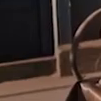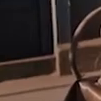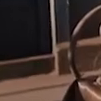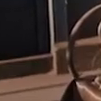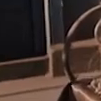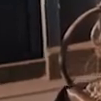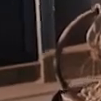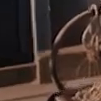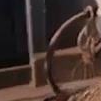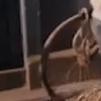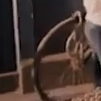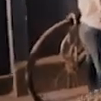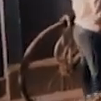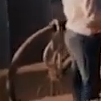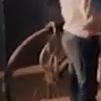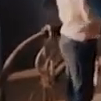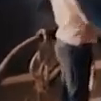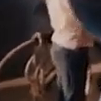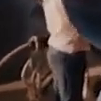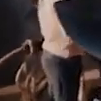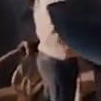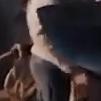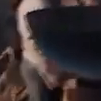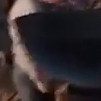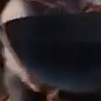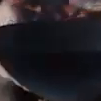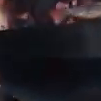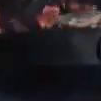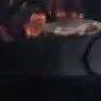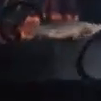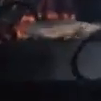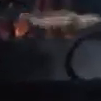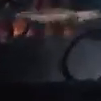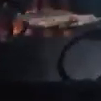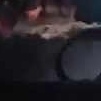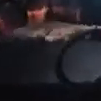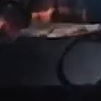हम मूंगफली बेच